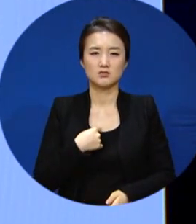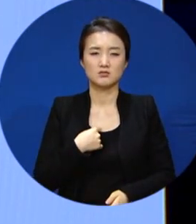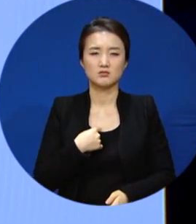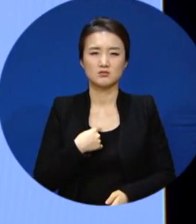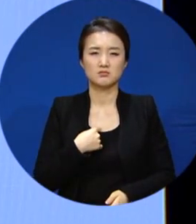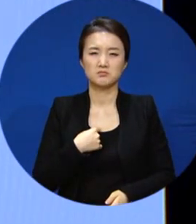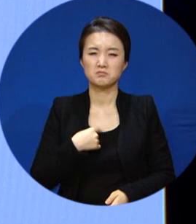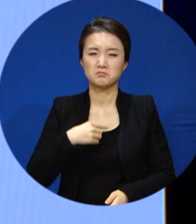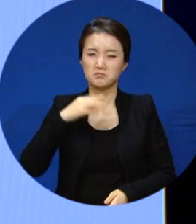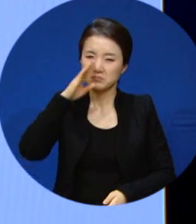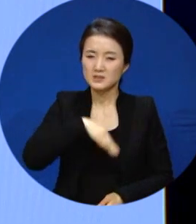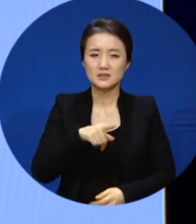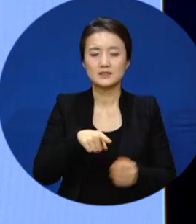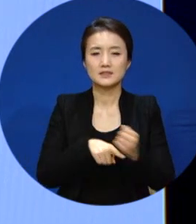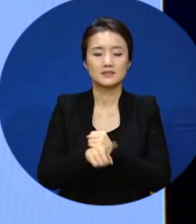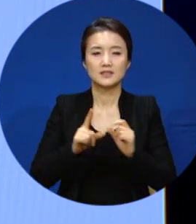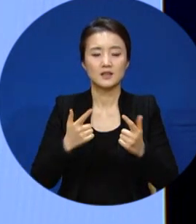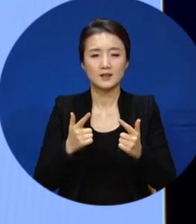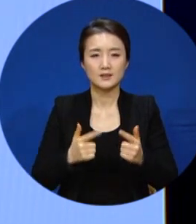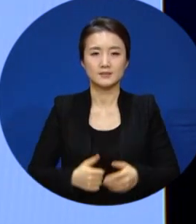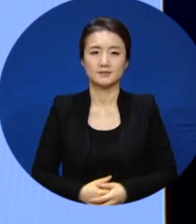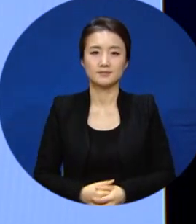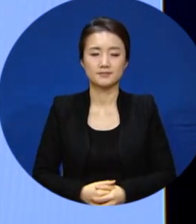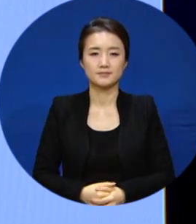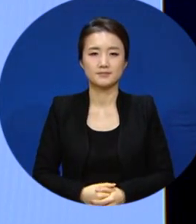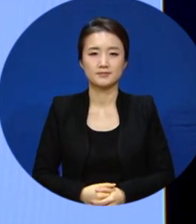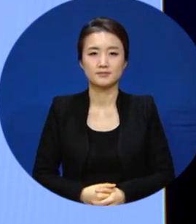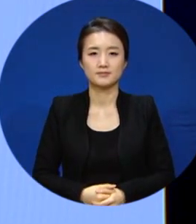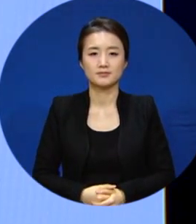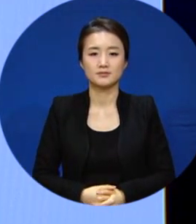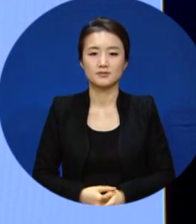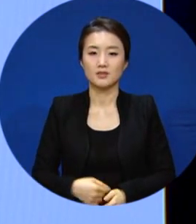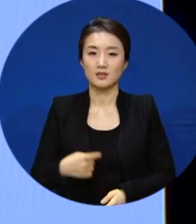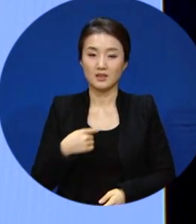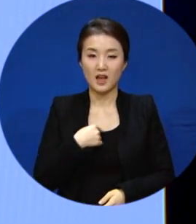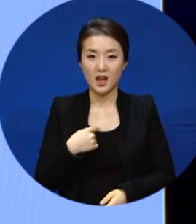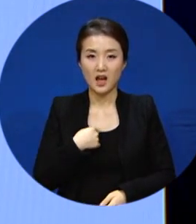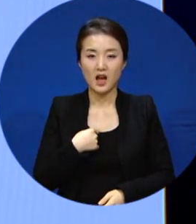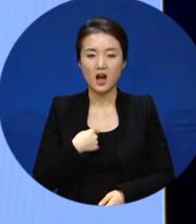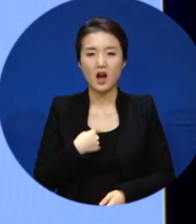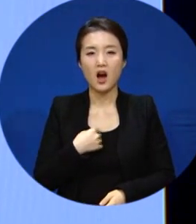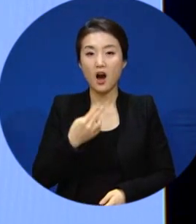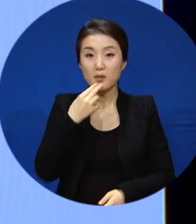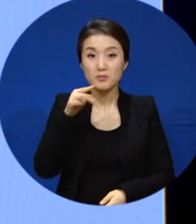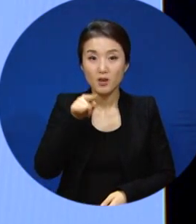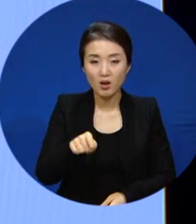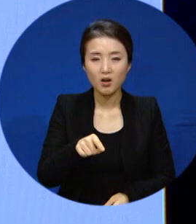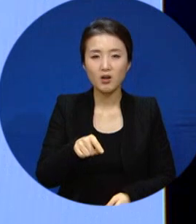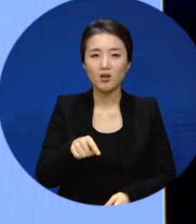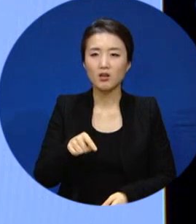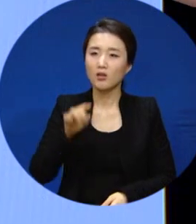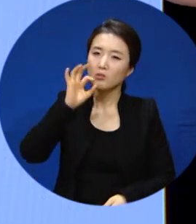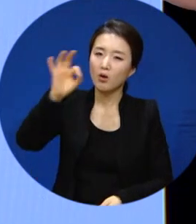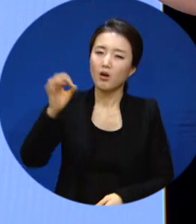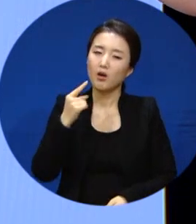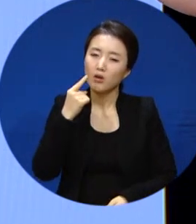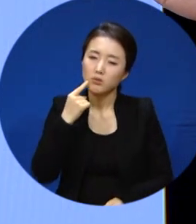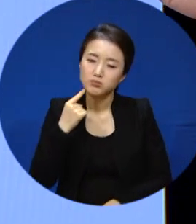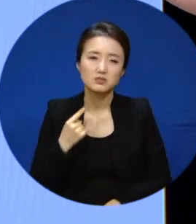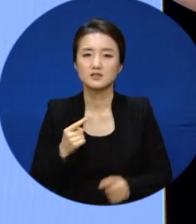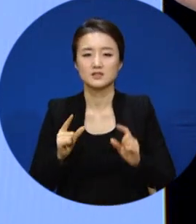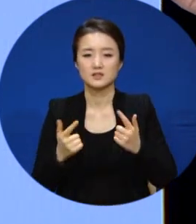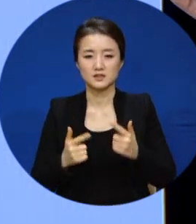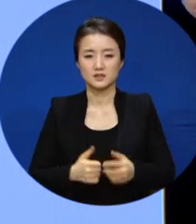그래 그 다음은 나한테 없는 것을 부러워하지 않아요 우리 많은 이유가 여기서 생기는